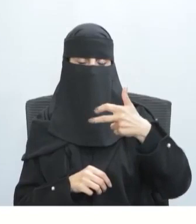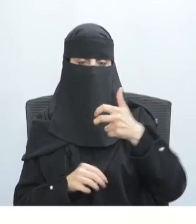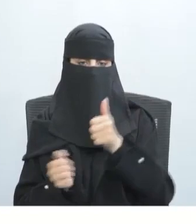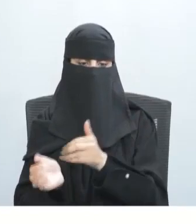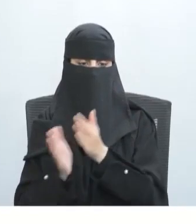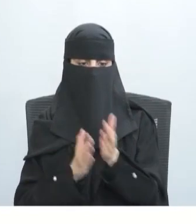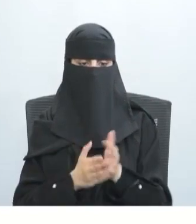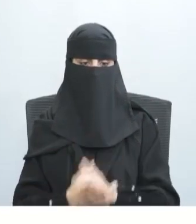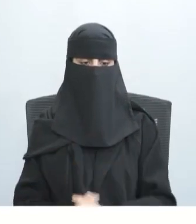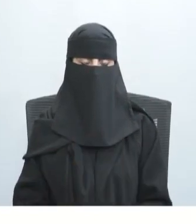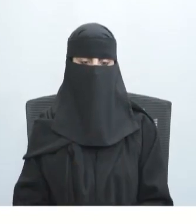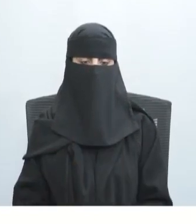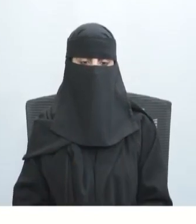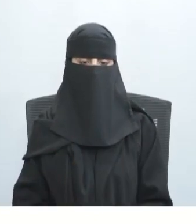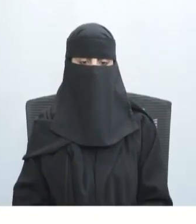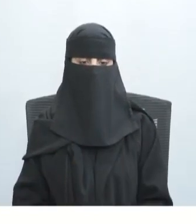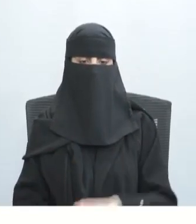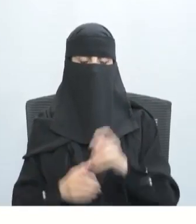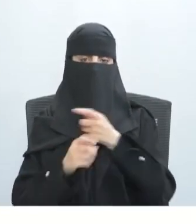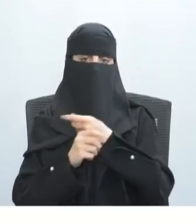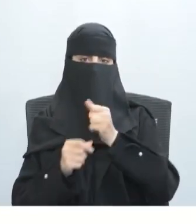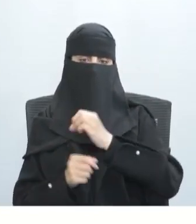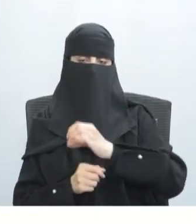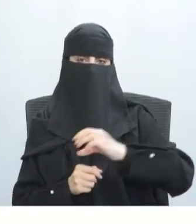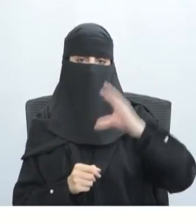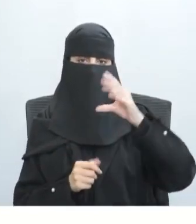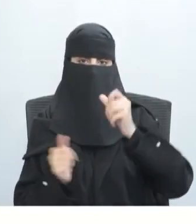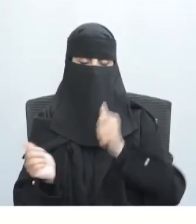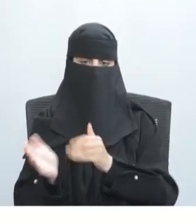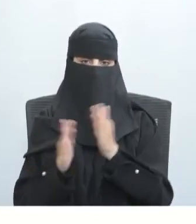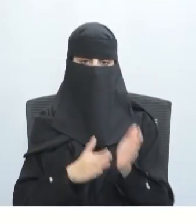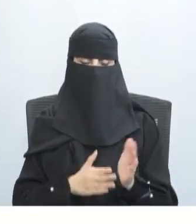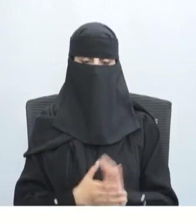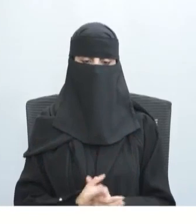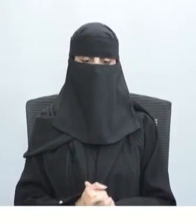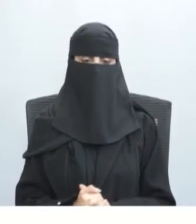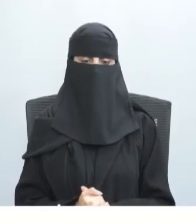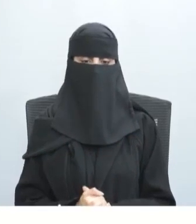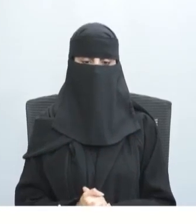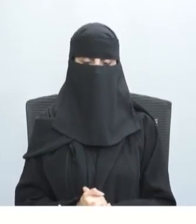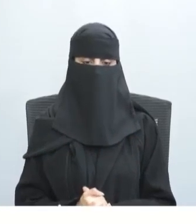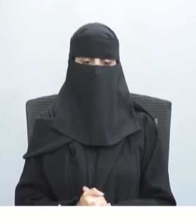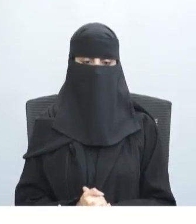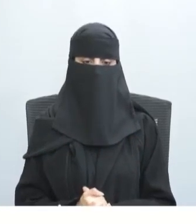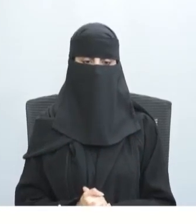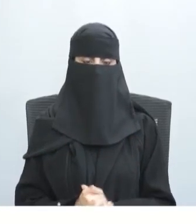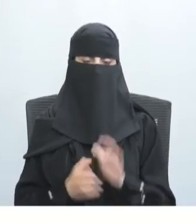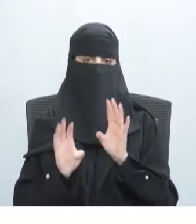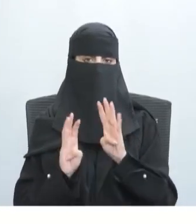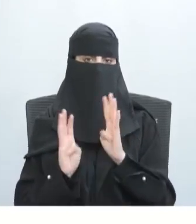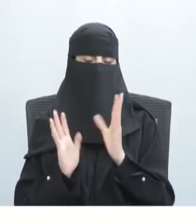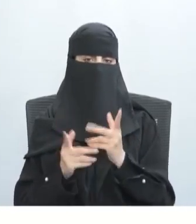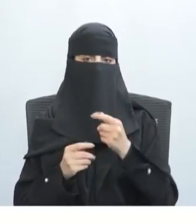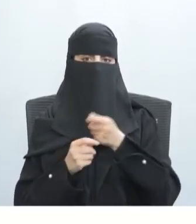3386 ريال نلاحظ كيف تضاعفت قيمه هذا المبلغ خلال 25 سنه فكيف لو تستثن مبلغ